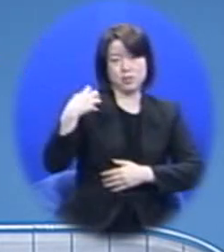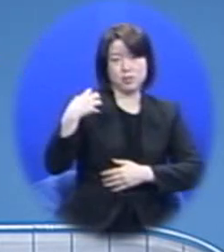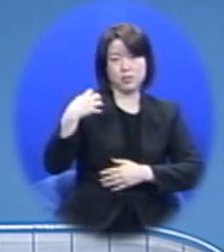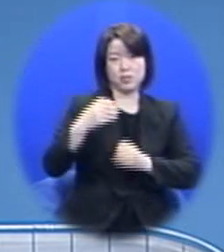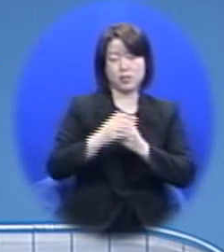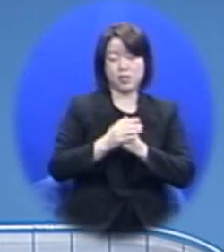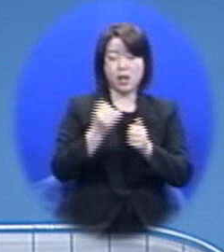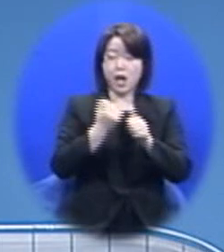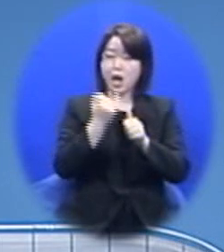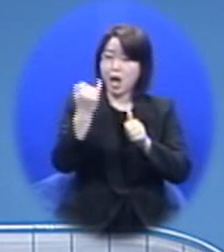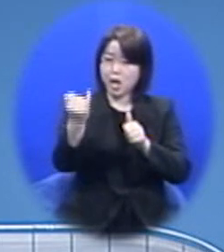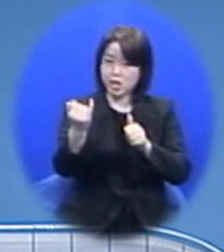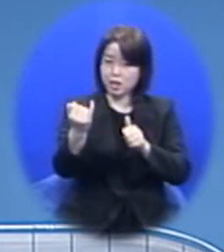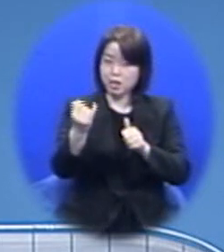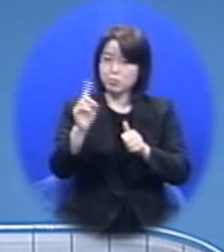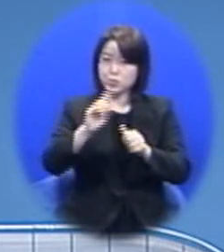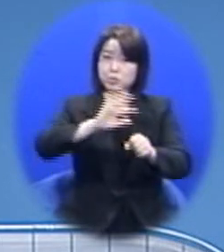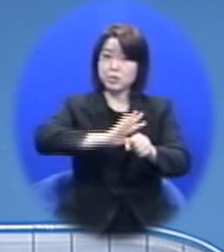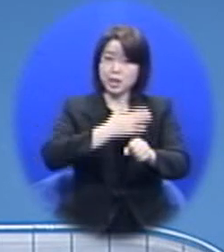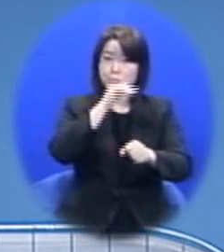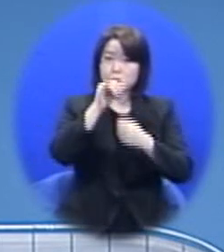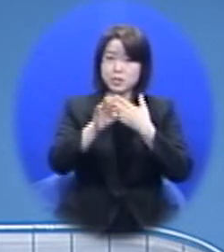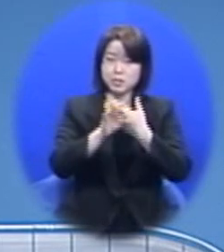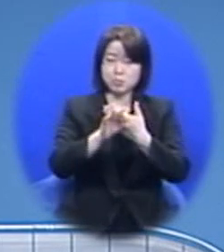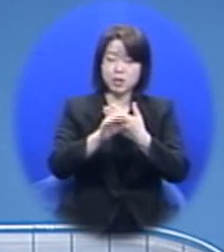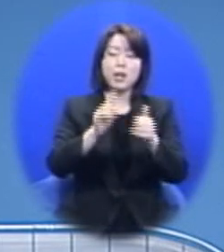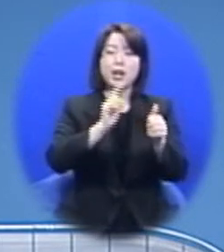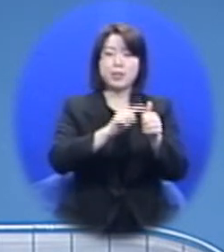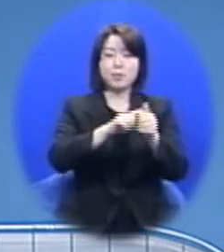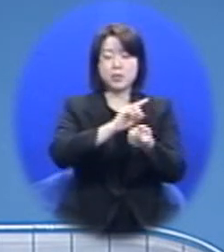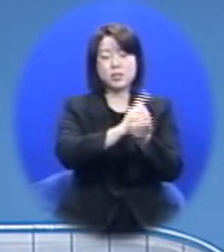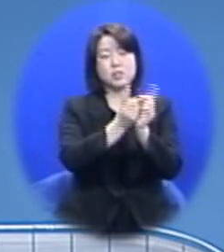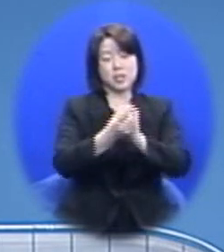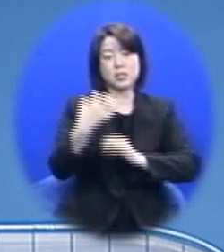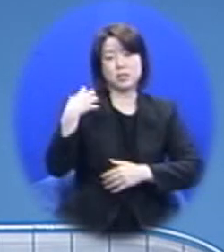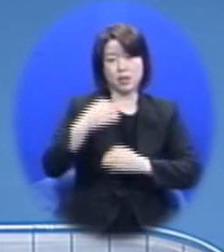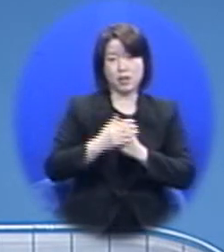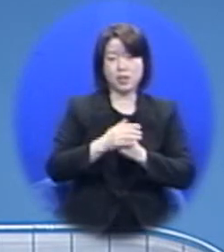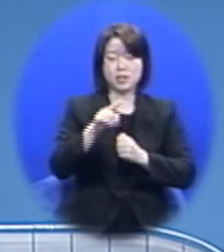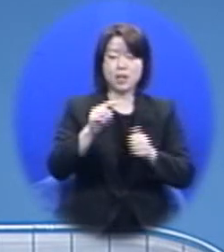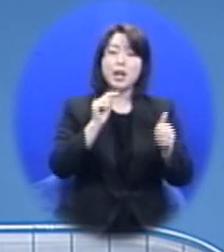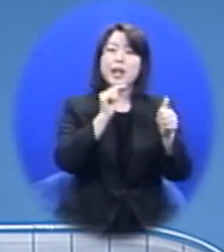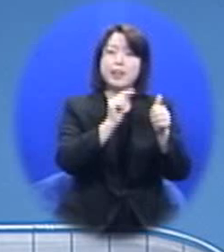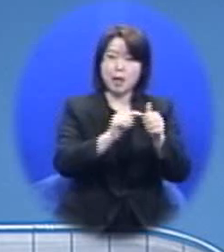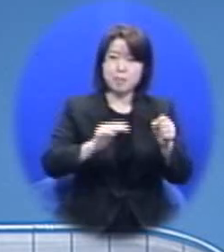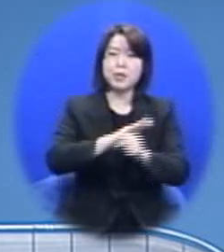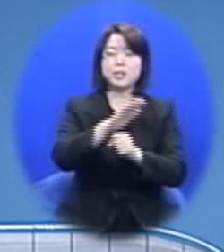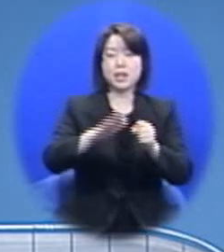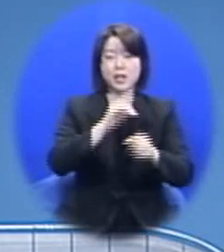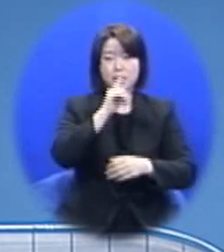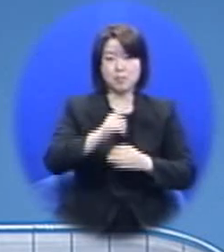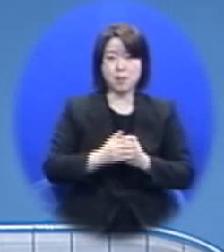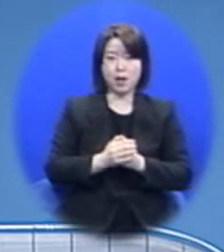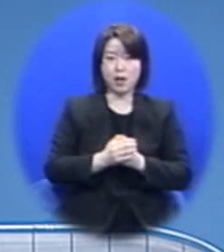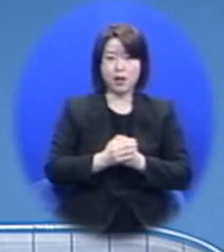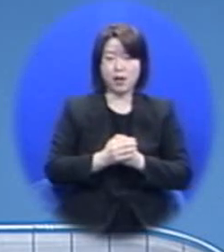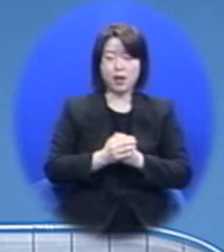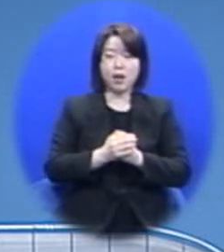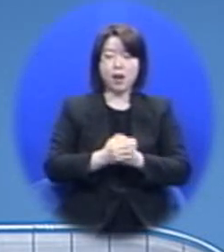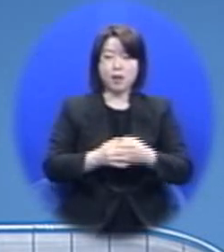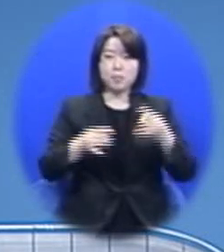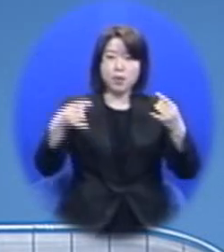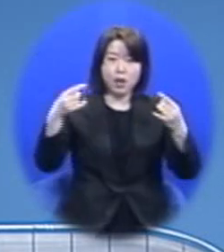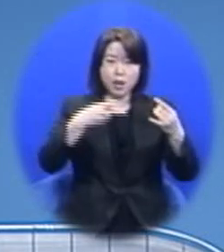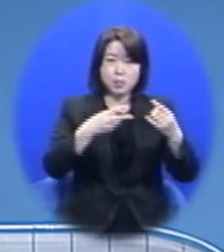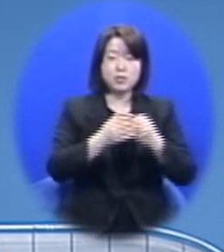남편이 그것을 대신 책임지는. 이것을 남편의 사랑이라고 말하는 겁니다. 에베소서 5장 25절에